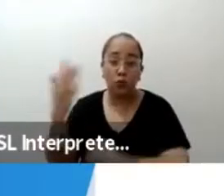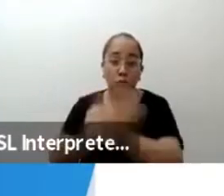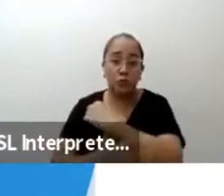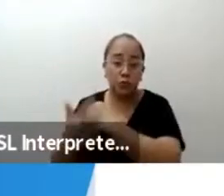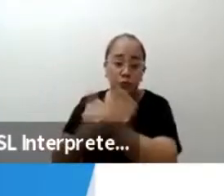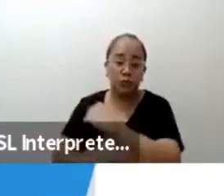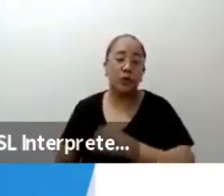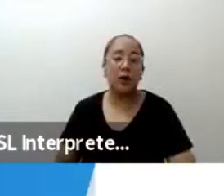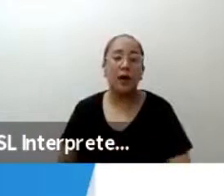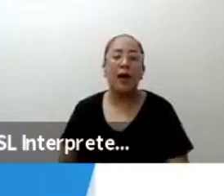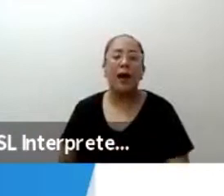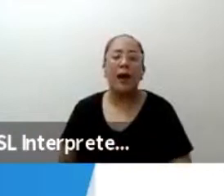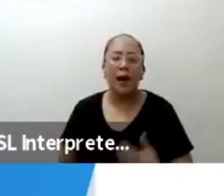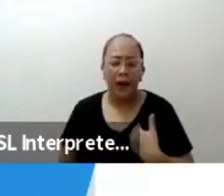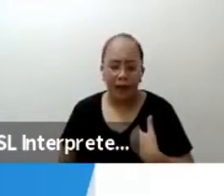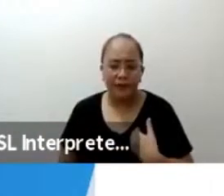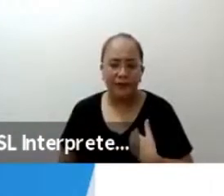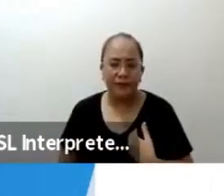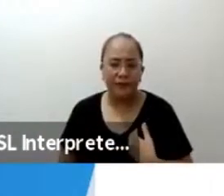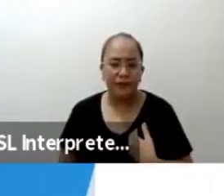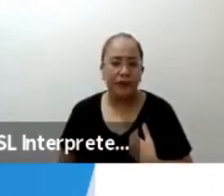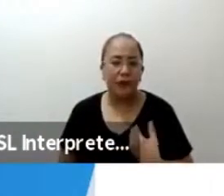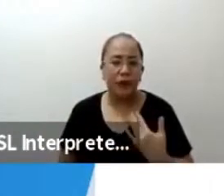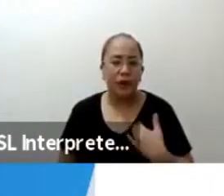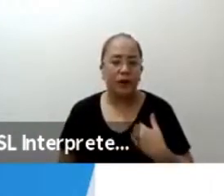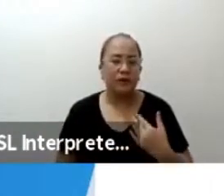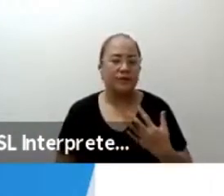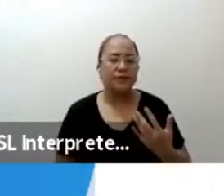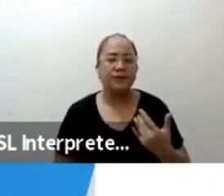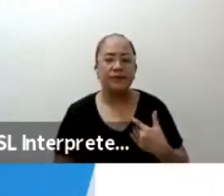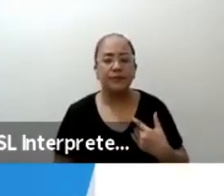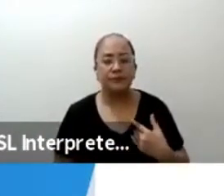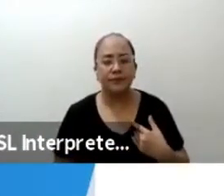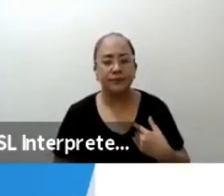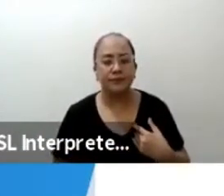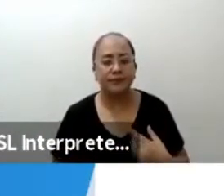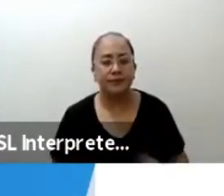linagay niya dyan. Linagay niya because of certain